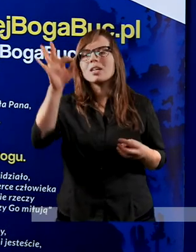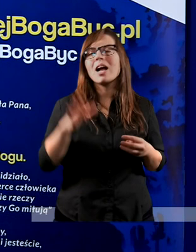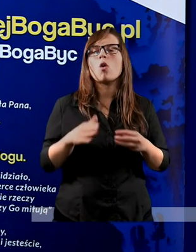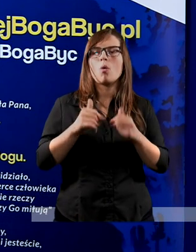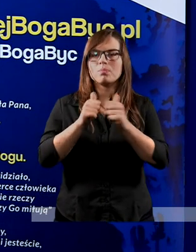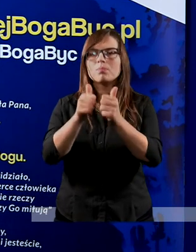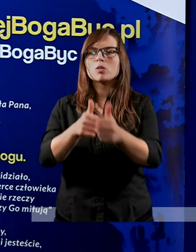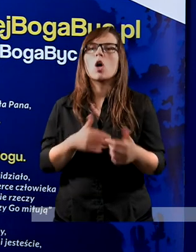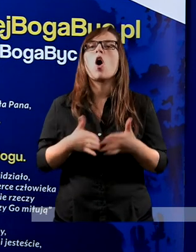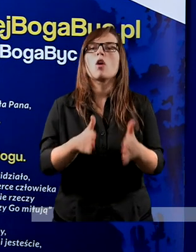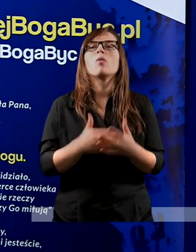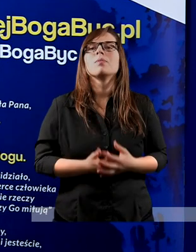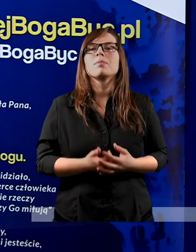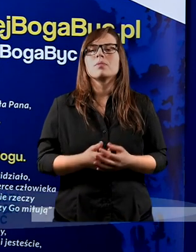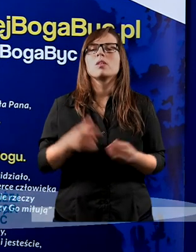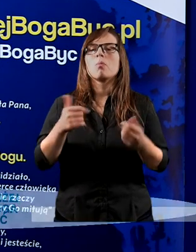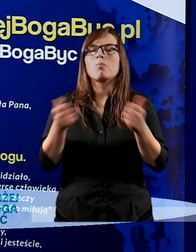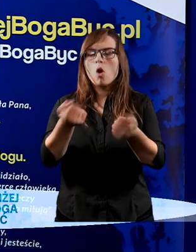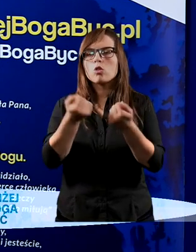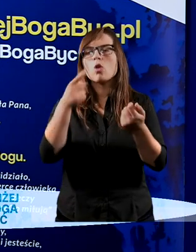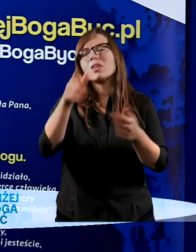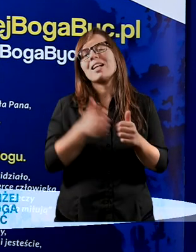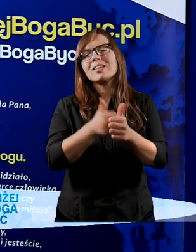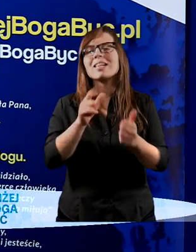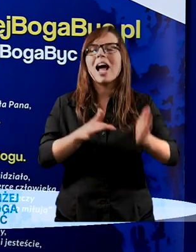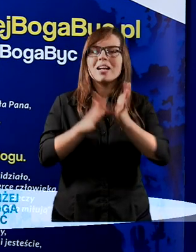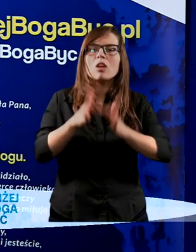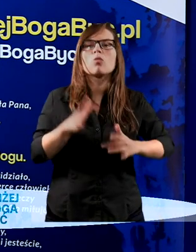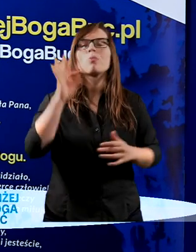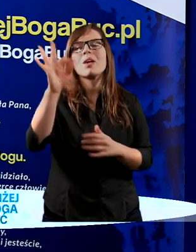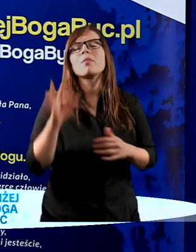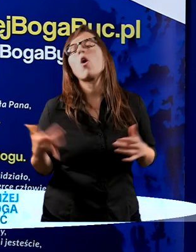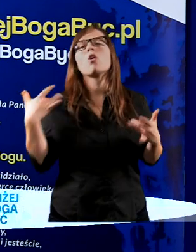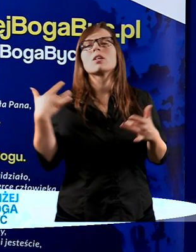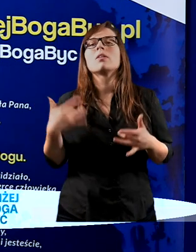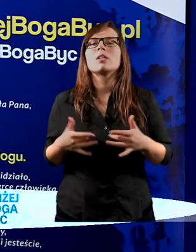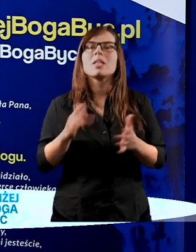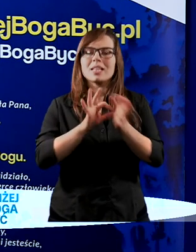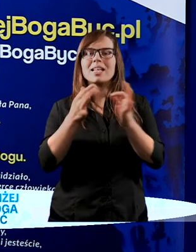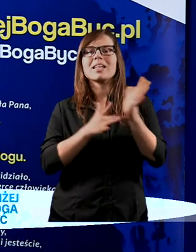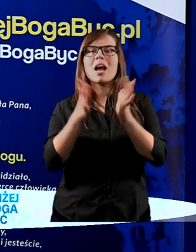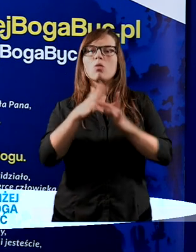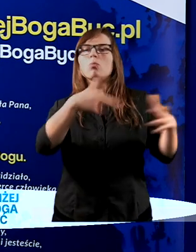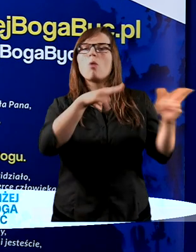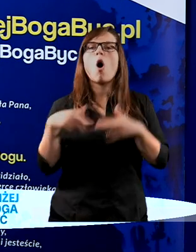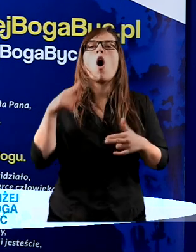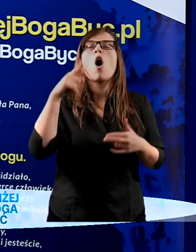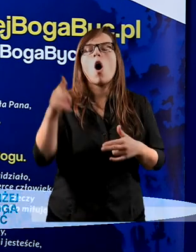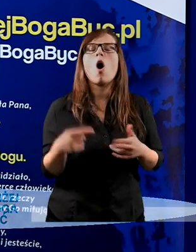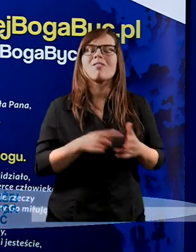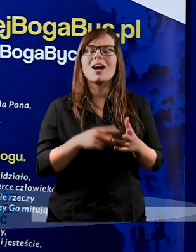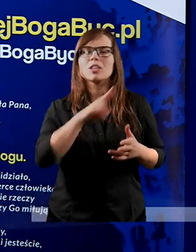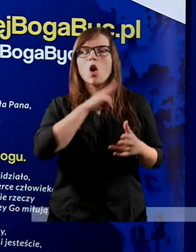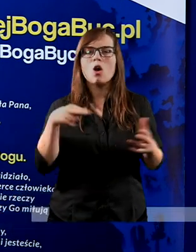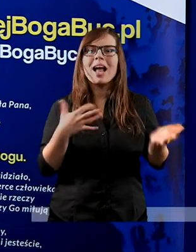drogą. Zaufanie Jezusowi, nawiązać więzi dzisiaj z Jezusem, bo gdy Jezus powróci, On upomni się o